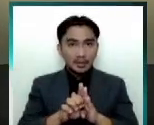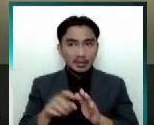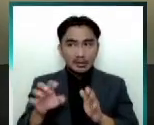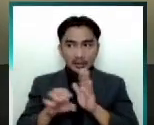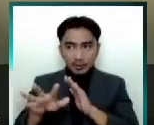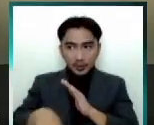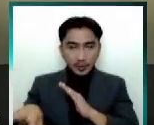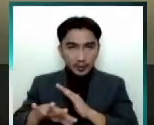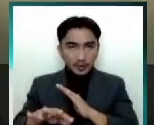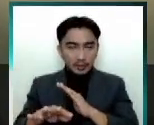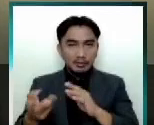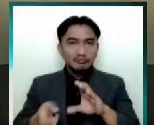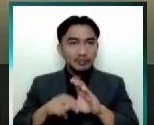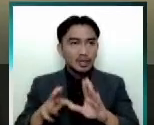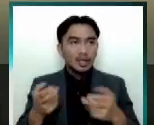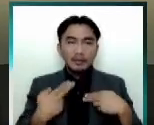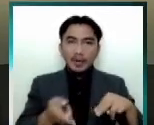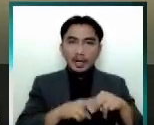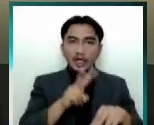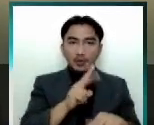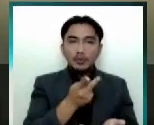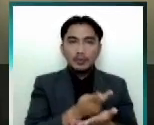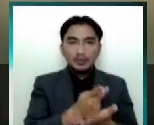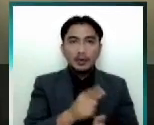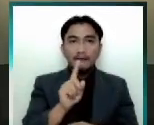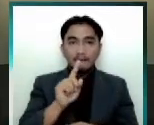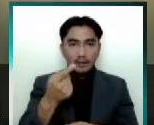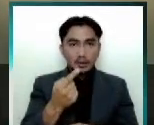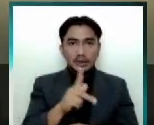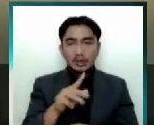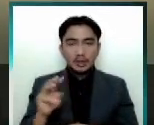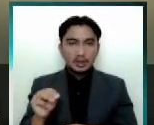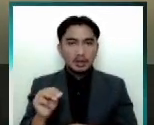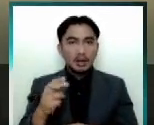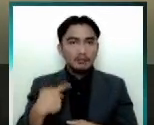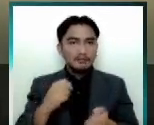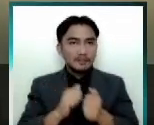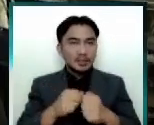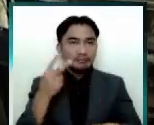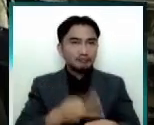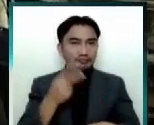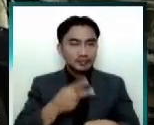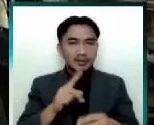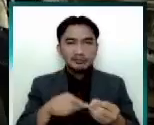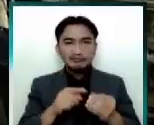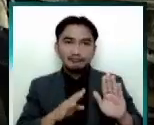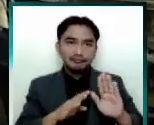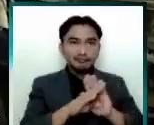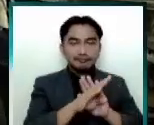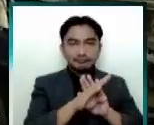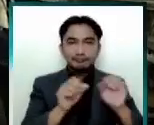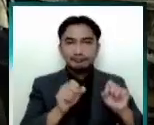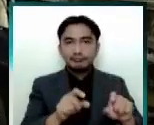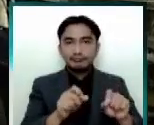pesos per first 4 kilometers, so magdodoble na agad yung effect niya sa inflation. Pwede na raw